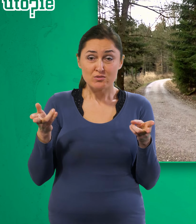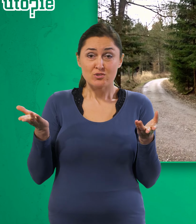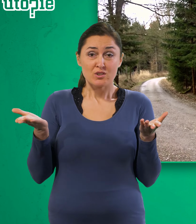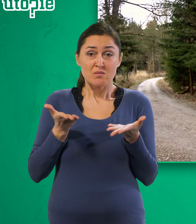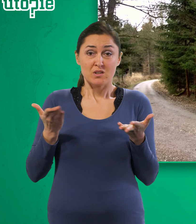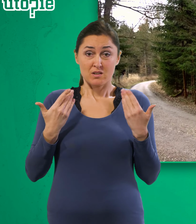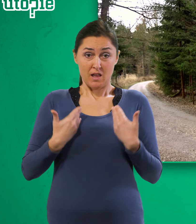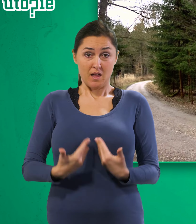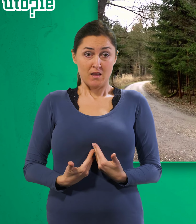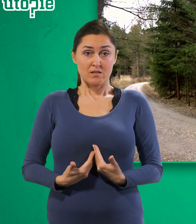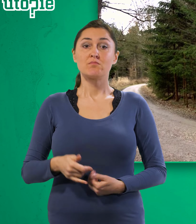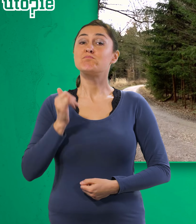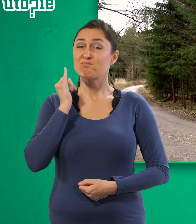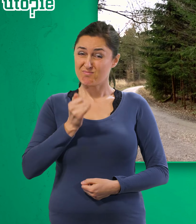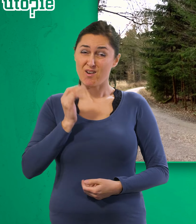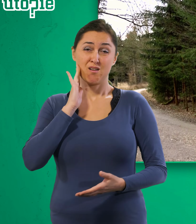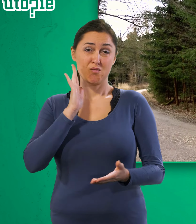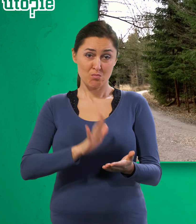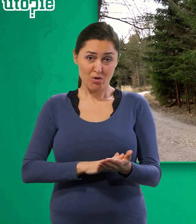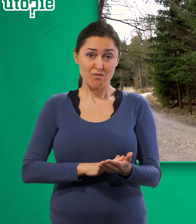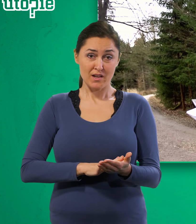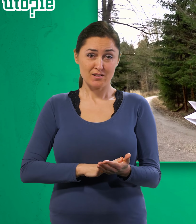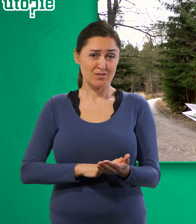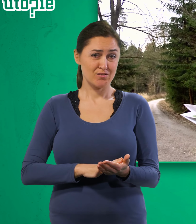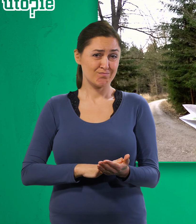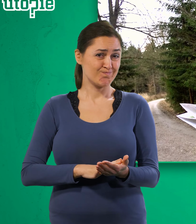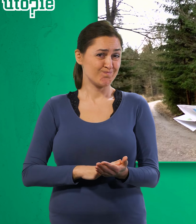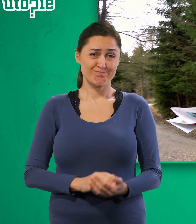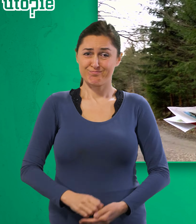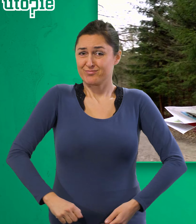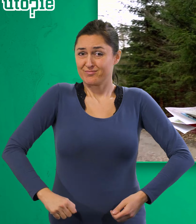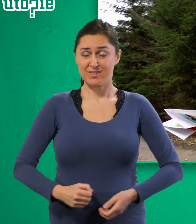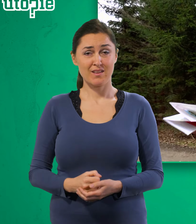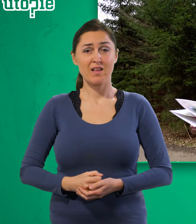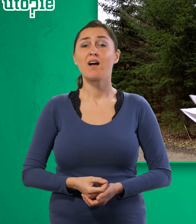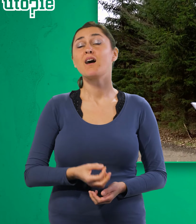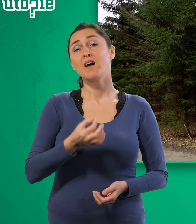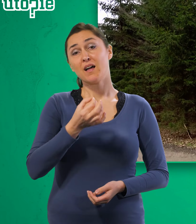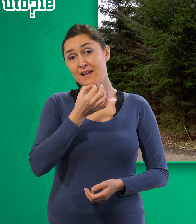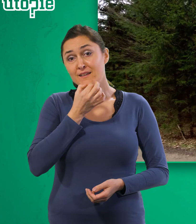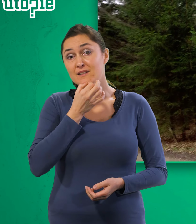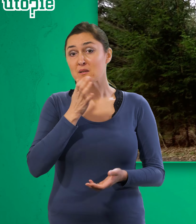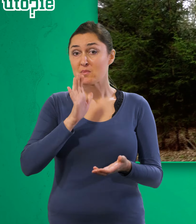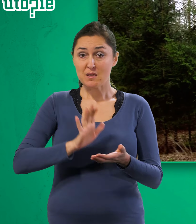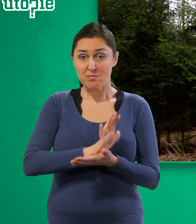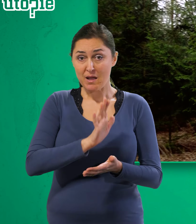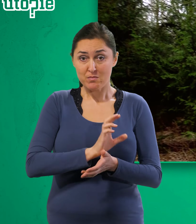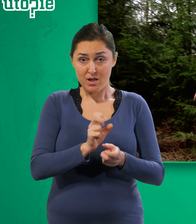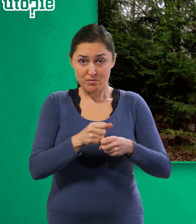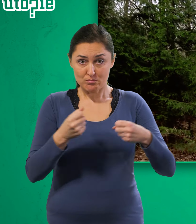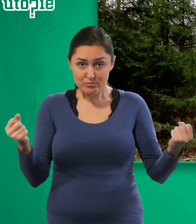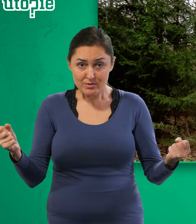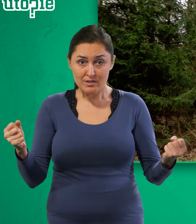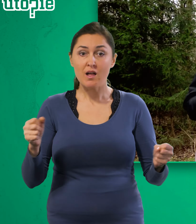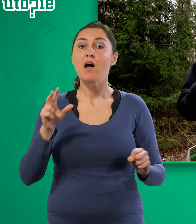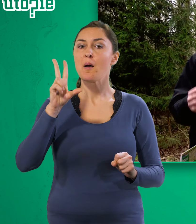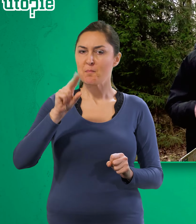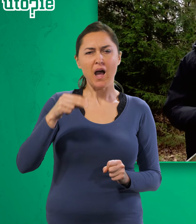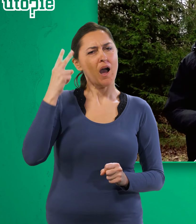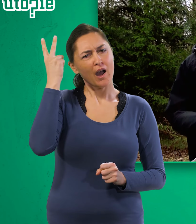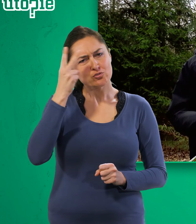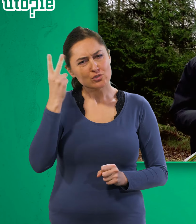číst, tak pak je dost velká šance, že člověk najde tu správnou cestu. Ale co, když přijdu na rozcestí,